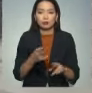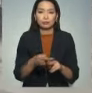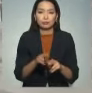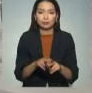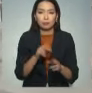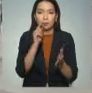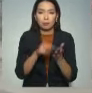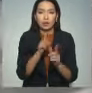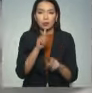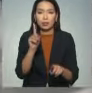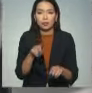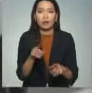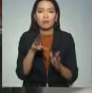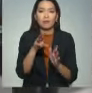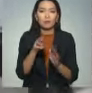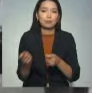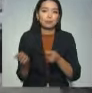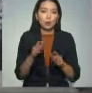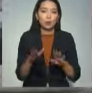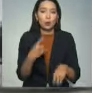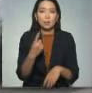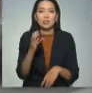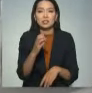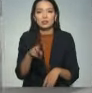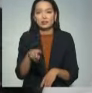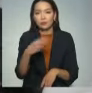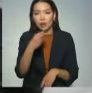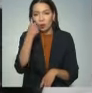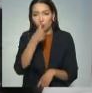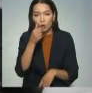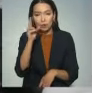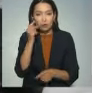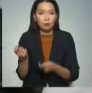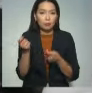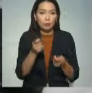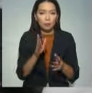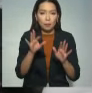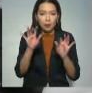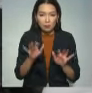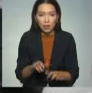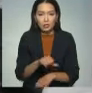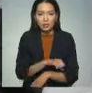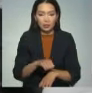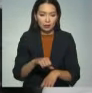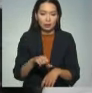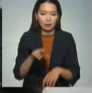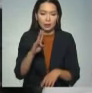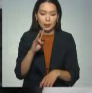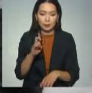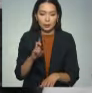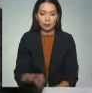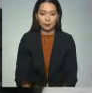а также везенные после 1 сентября 2022 года. Дату въезда определят по базам данных пограничной службы КНБ.